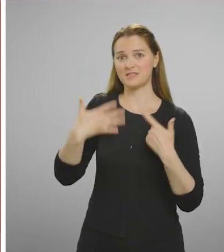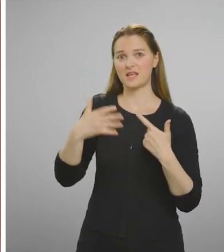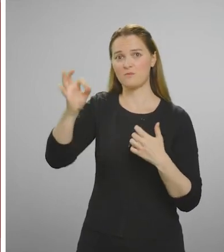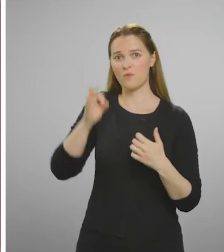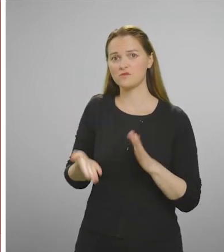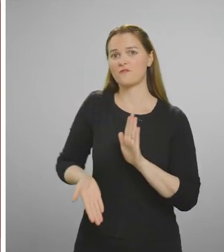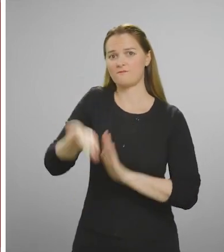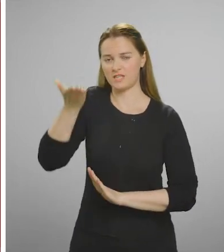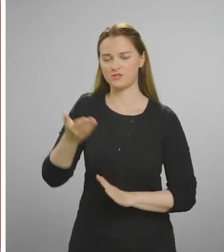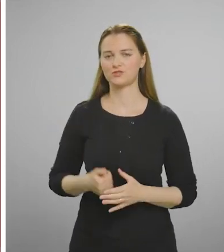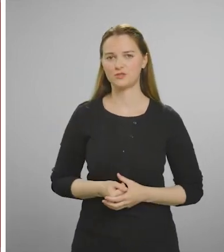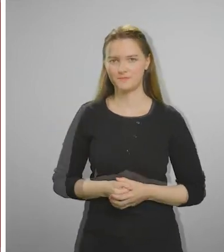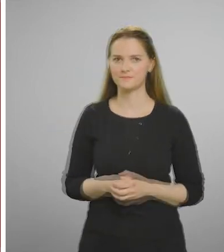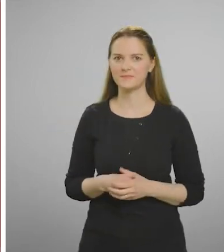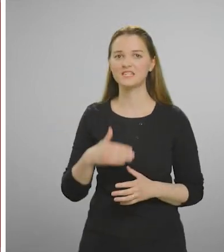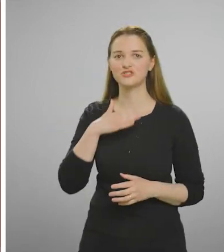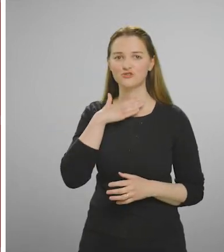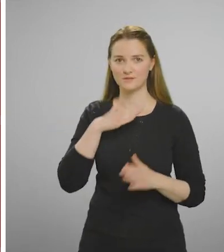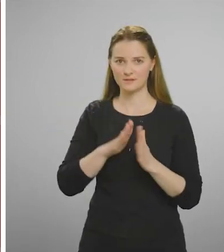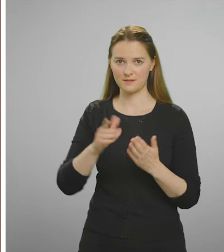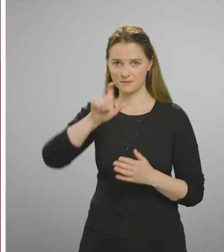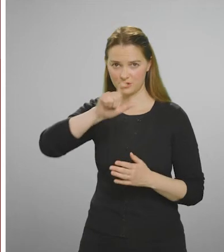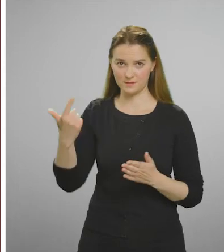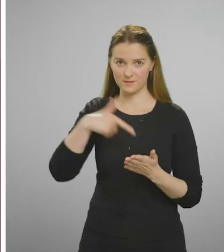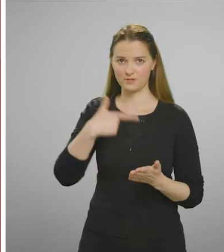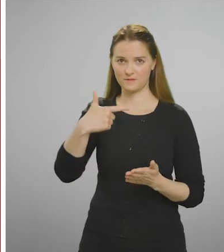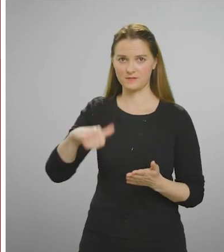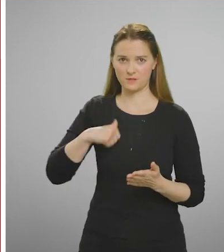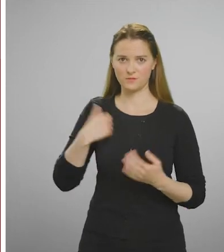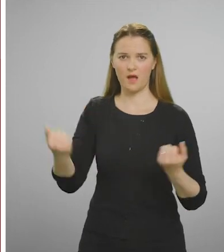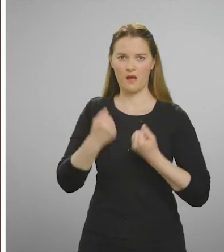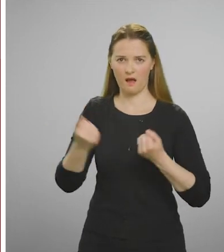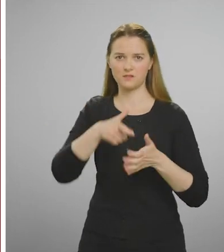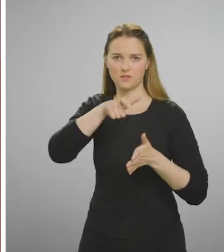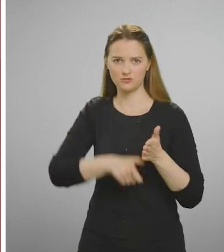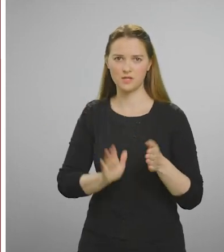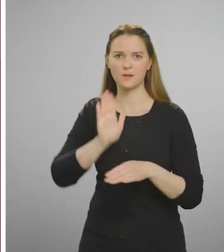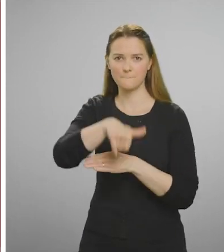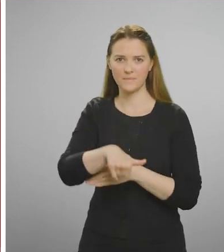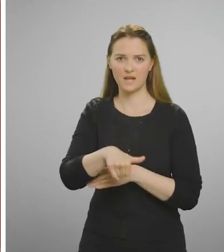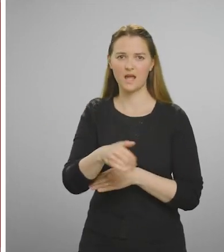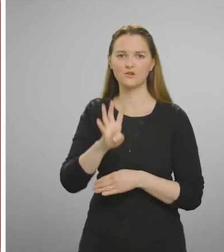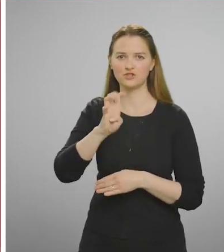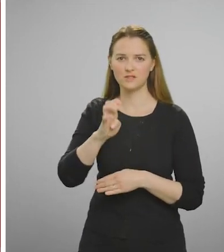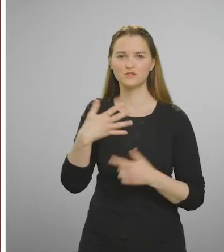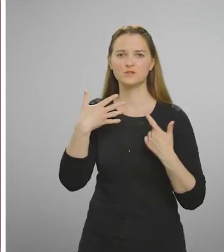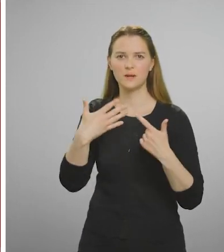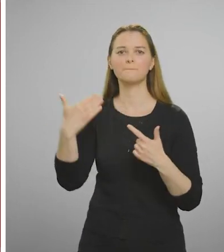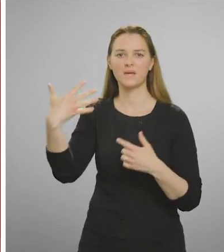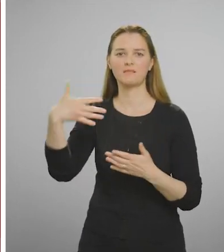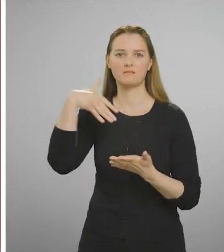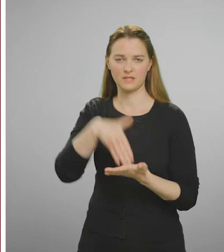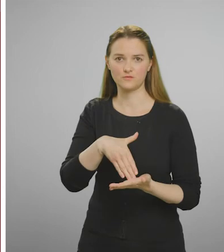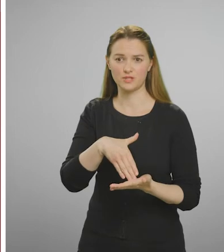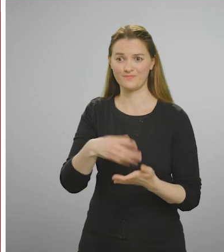u 2019. godini. U školskim knjižnicama aktivnih korisnika bilo je više od